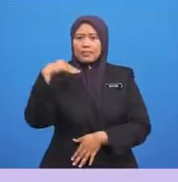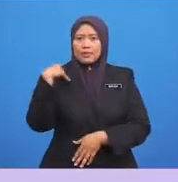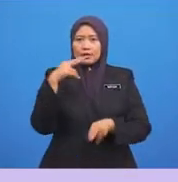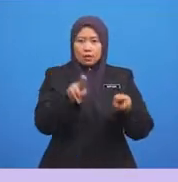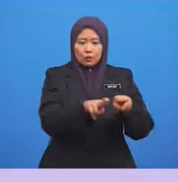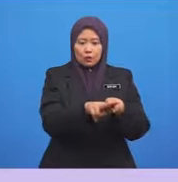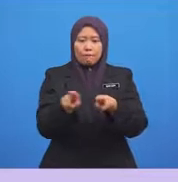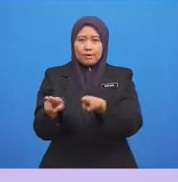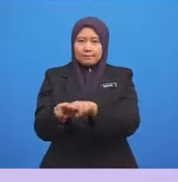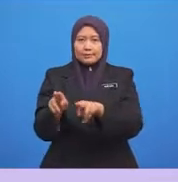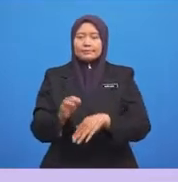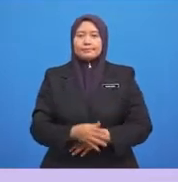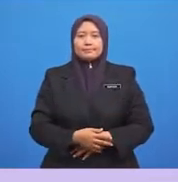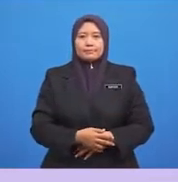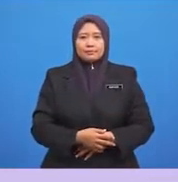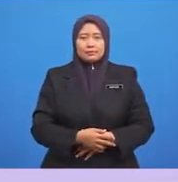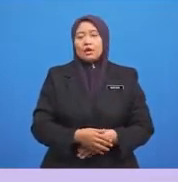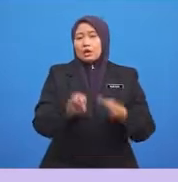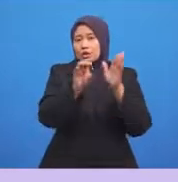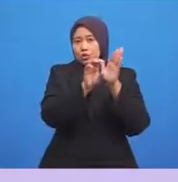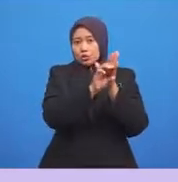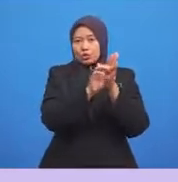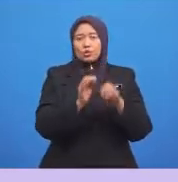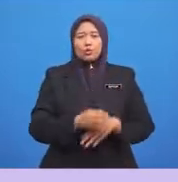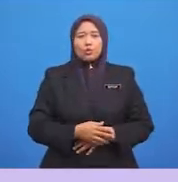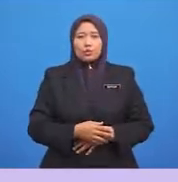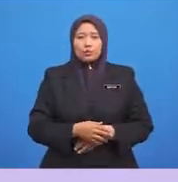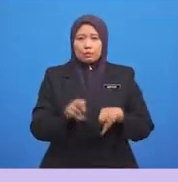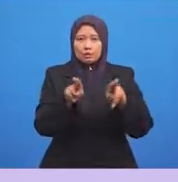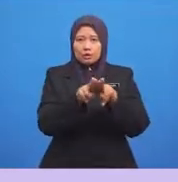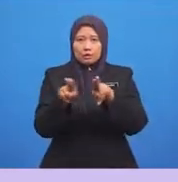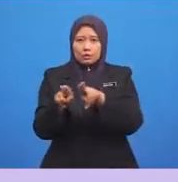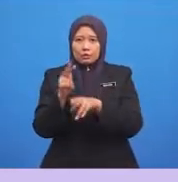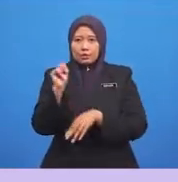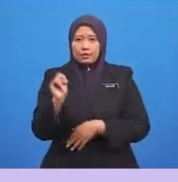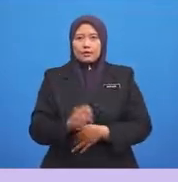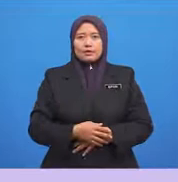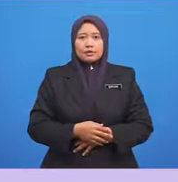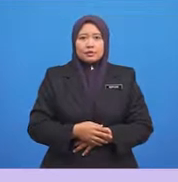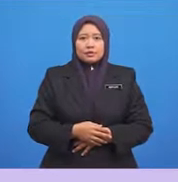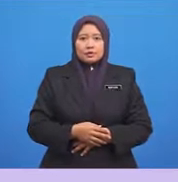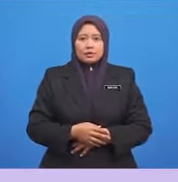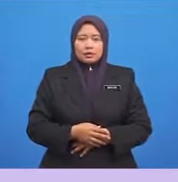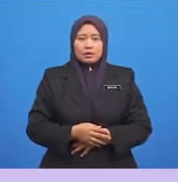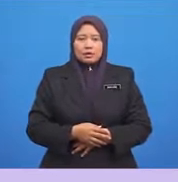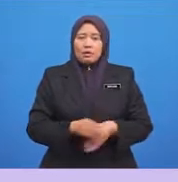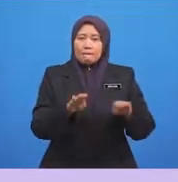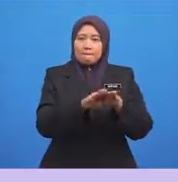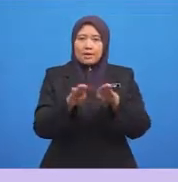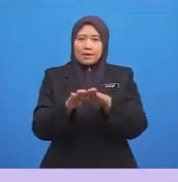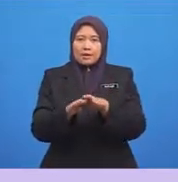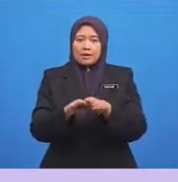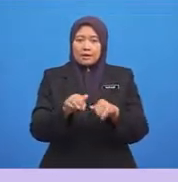dan umpama. Contoh perumpamaan ialah bagai aur